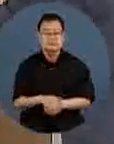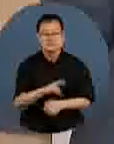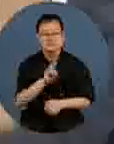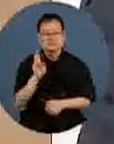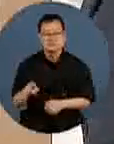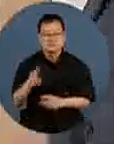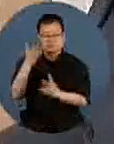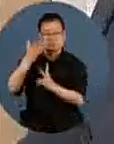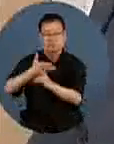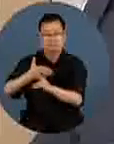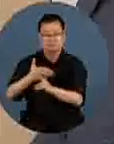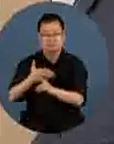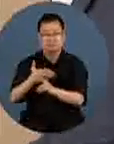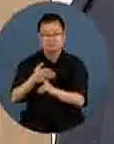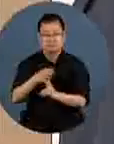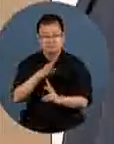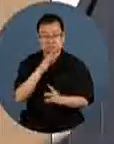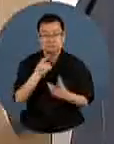갈라치는 건 뭐 필요 인정했습니다.